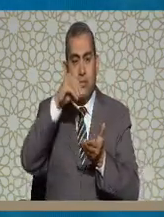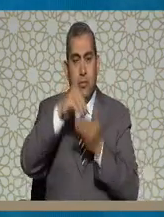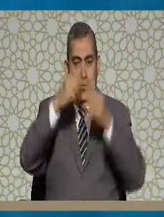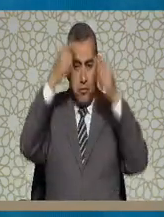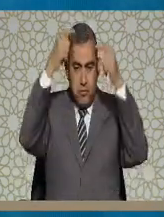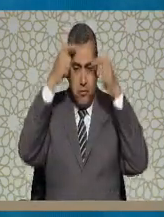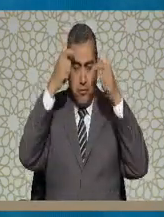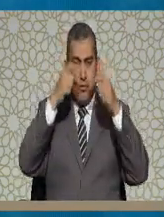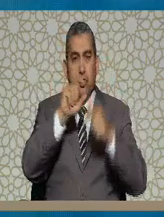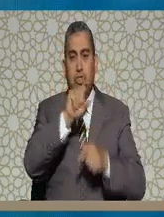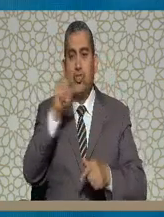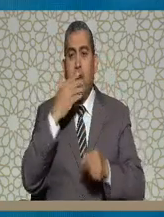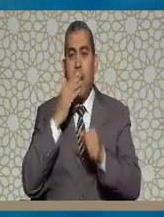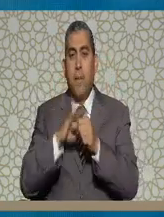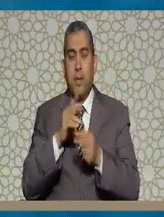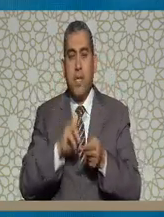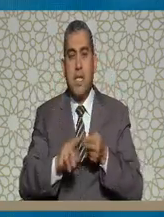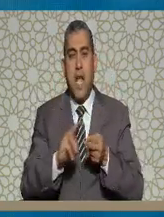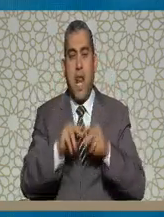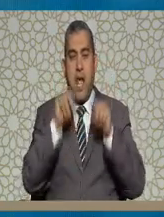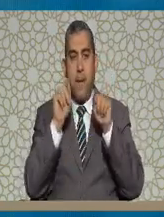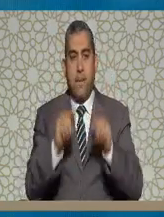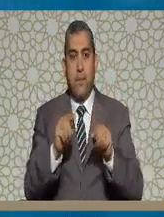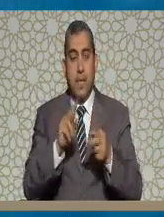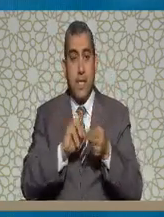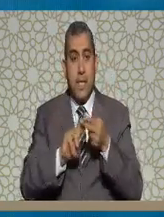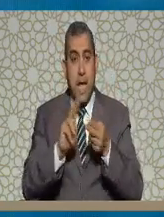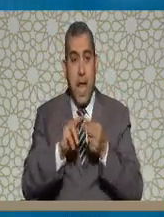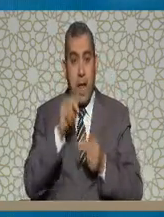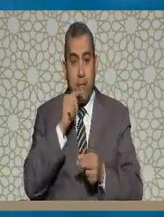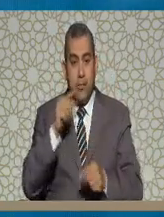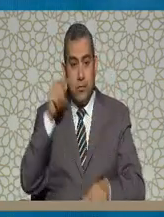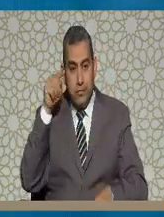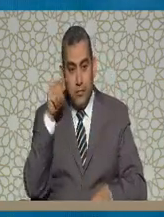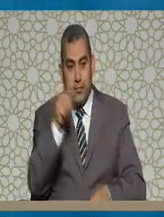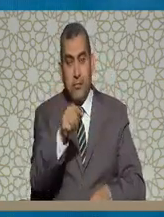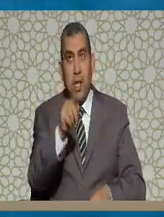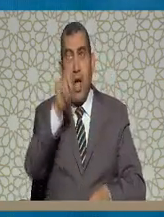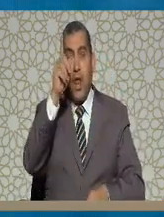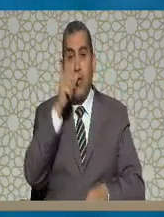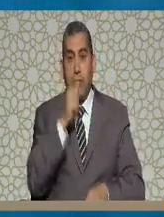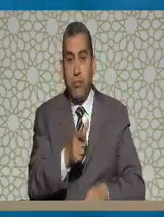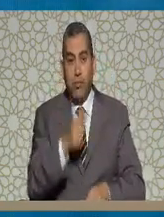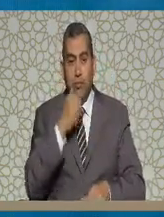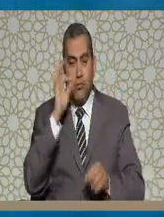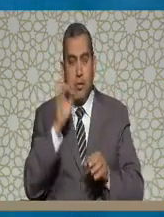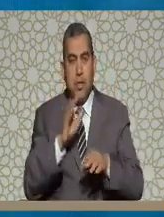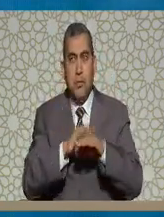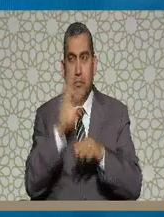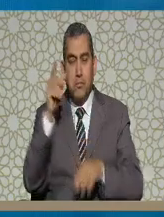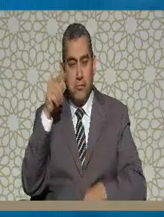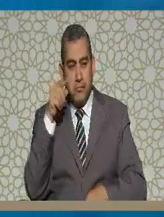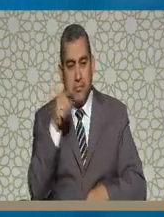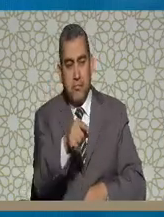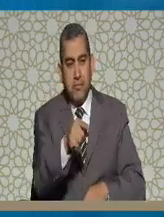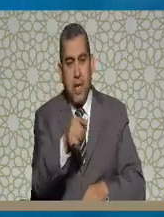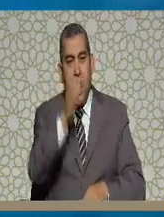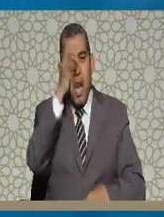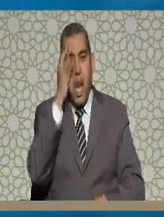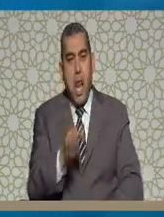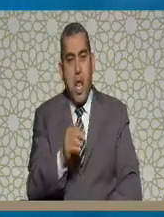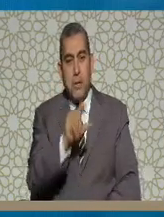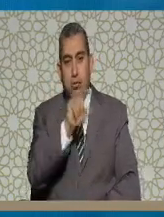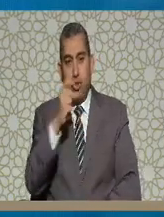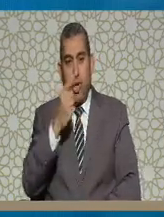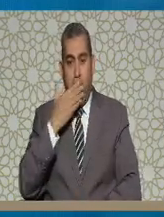الشهر هو السلام وكانه بيشاور مولانا سبحانه وتعالى ان احنا لازم في الشهر